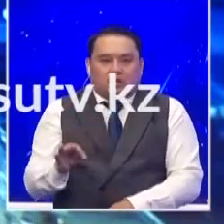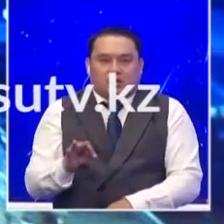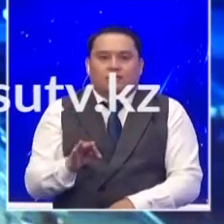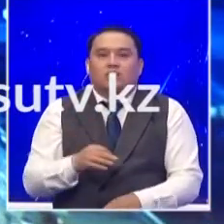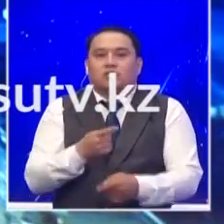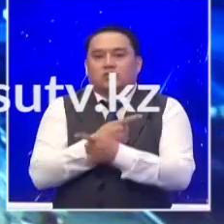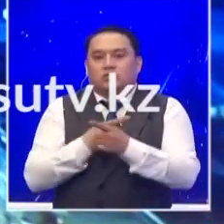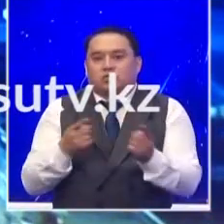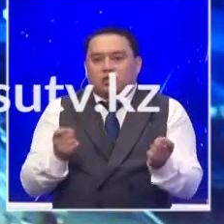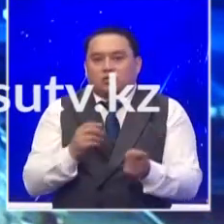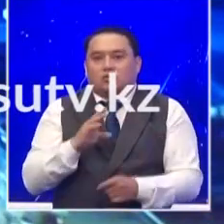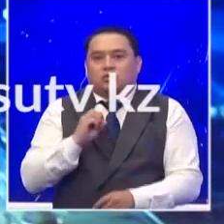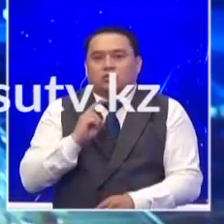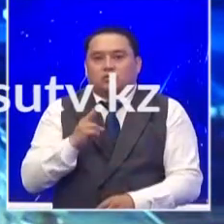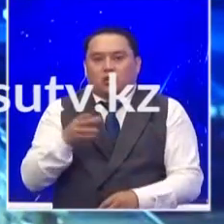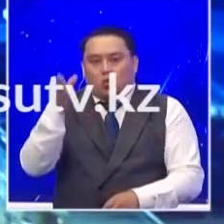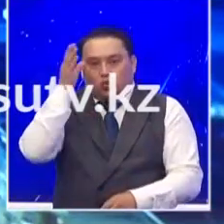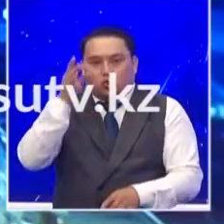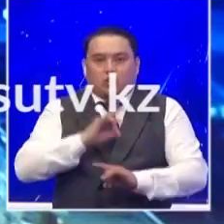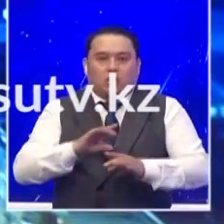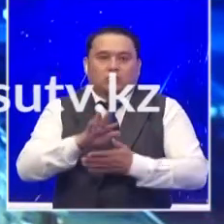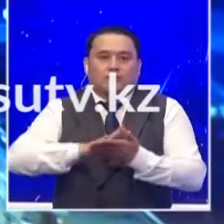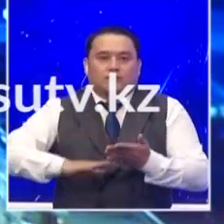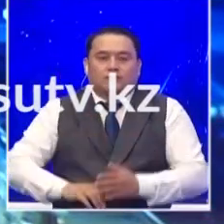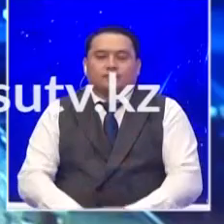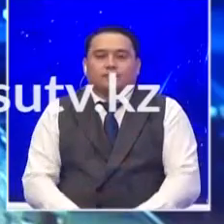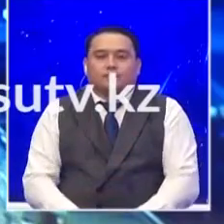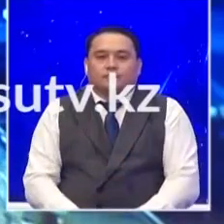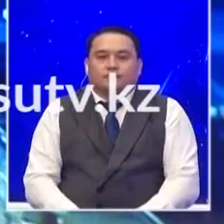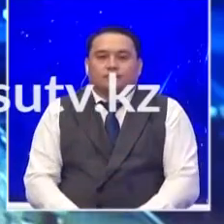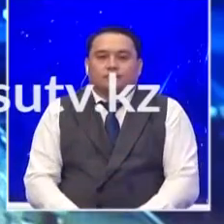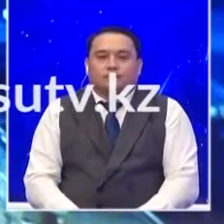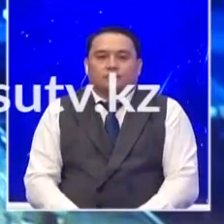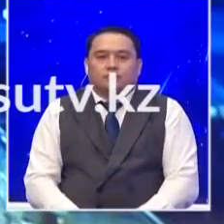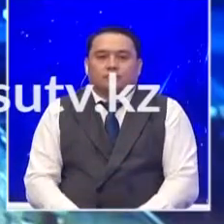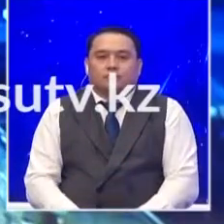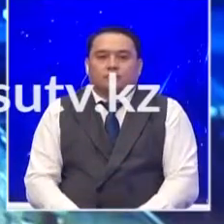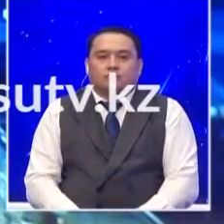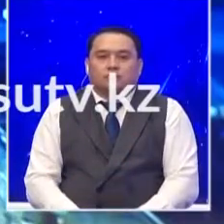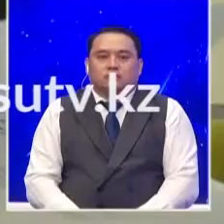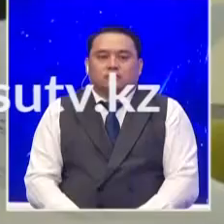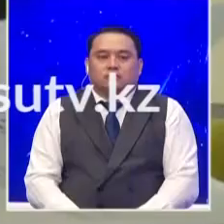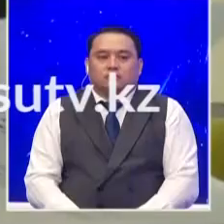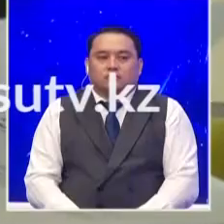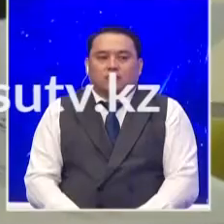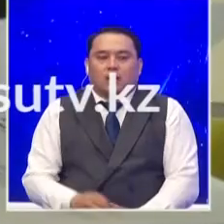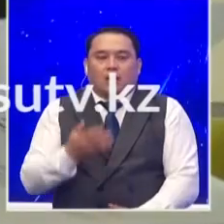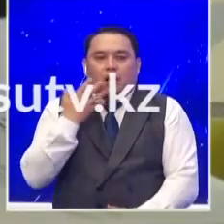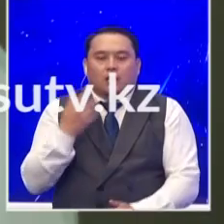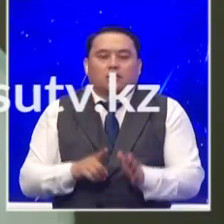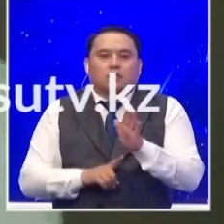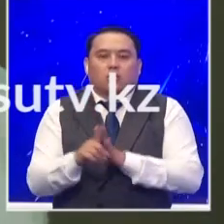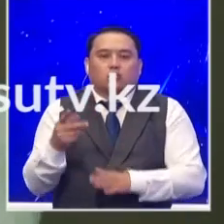50%. Об этом сообщили ученые на брифинге в СЦК. Более подробнее смотрите в сюжете. Когда начнут ставить